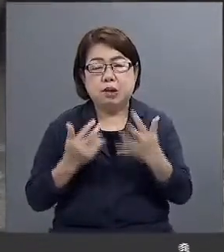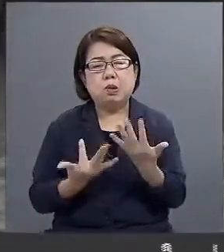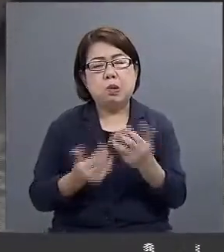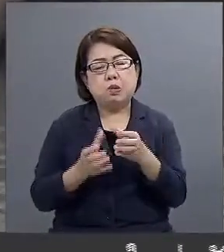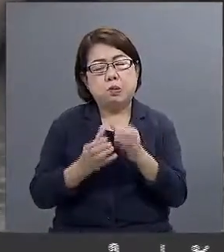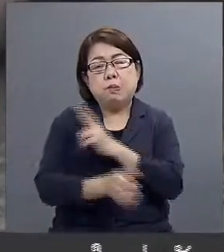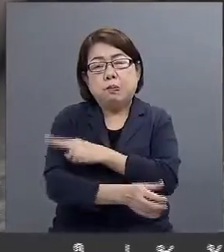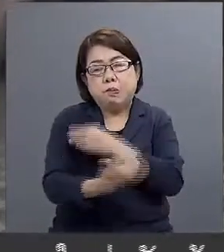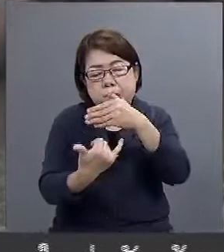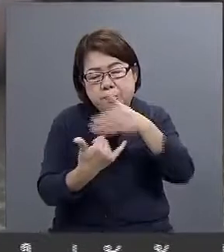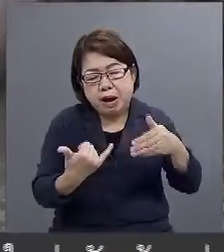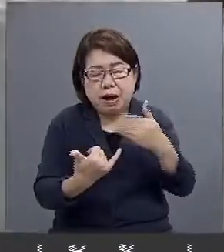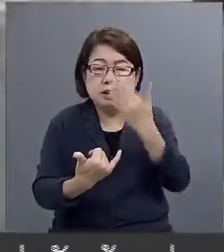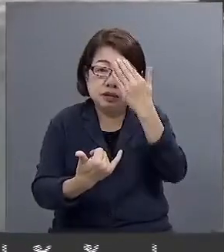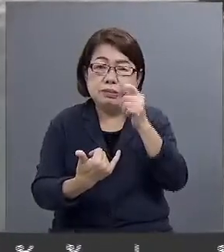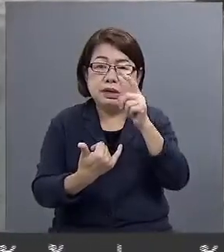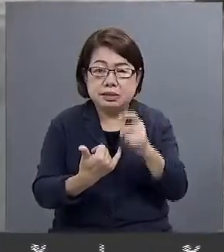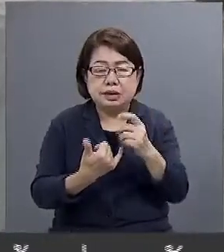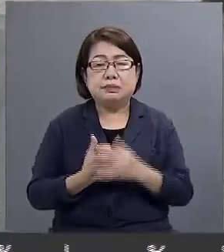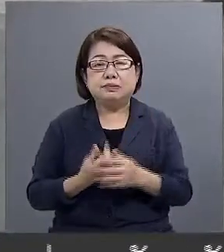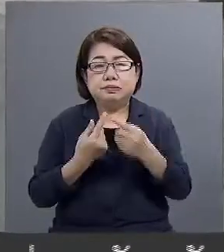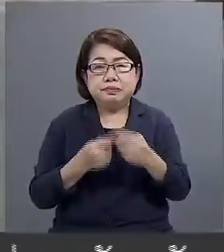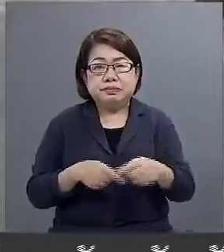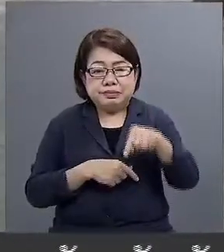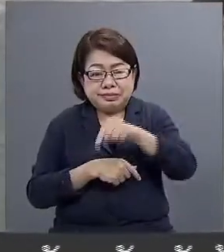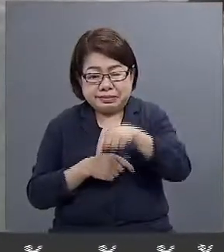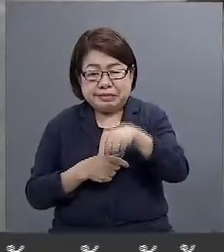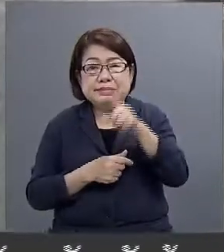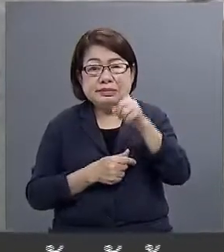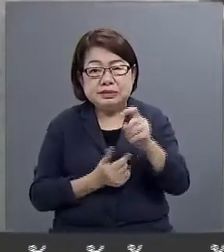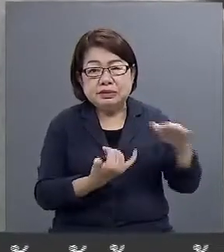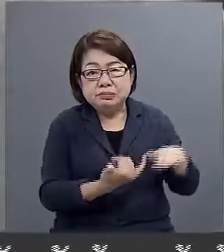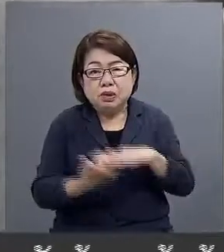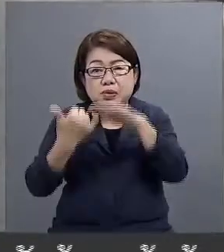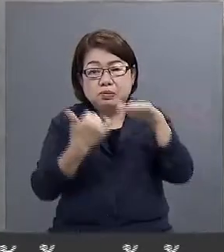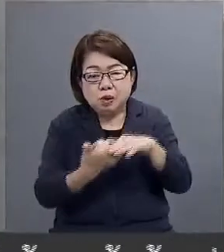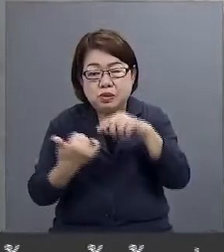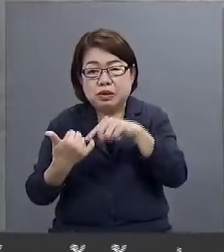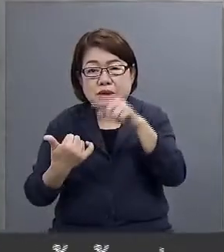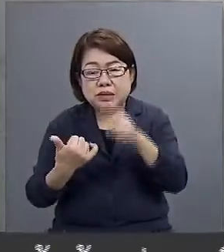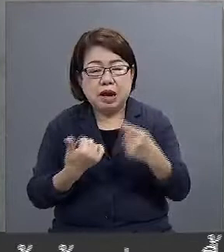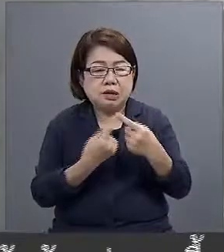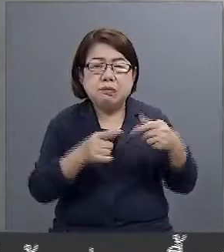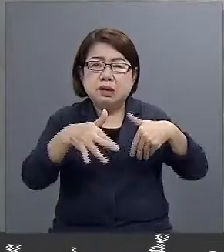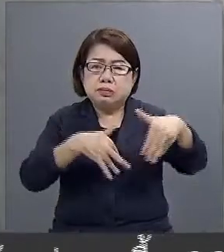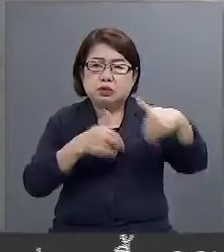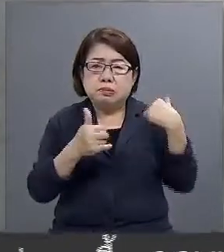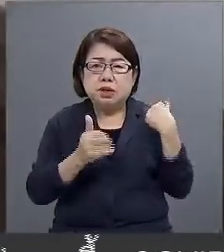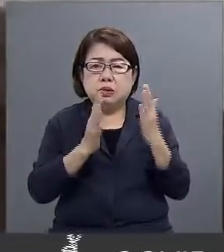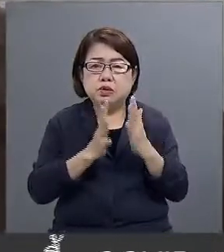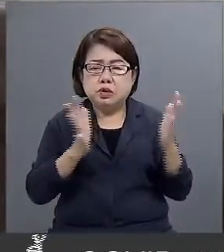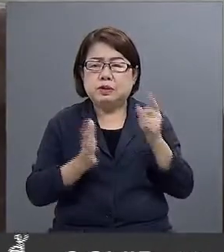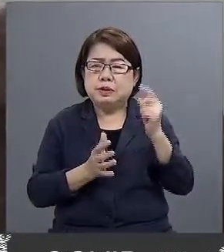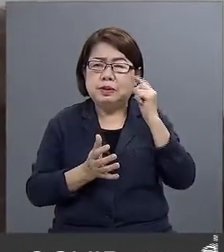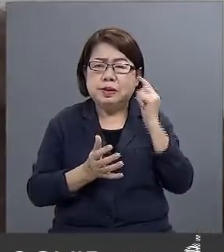ละเอียดอีกครั้งแต่ว่าบริเวณที่พบซากวาฬมีคนทุกพลาดค่ะก็ต้องวางแผนเคลื่อนย้ายซาก